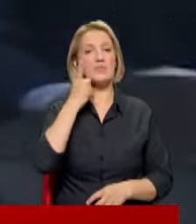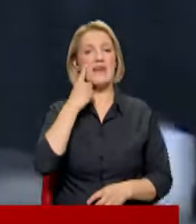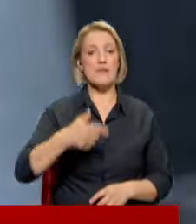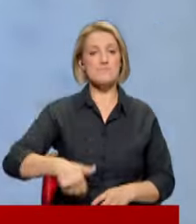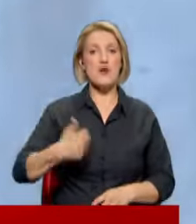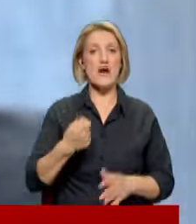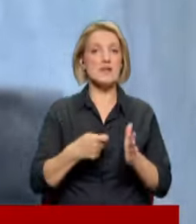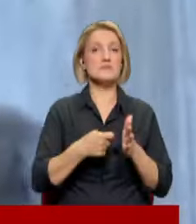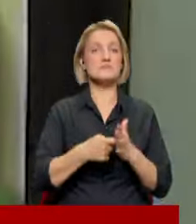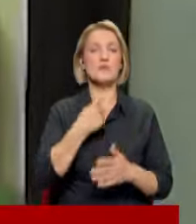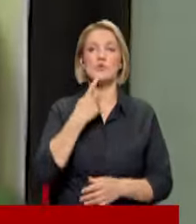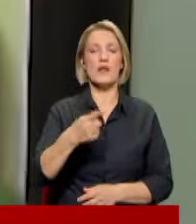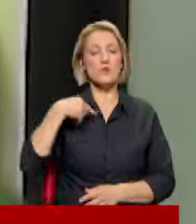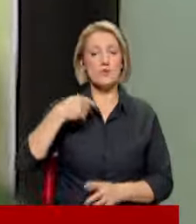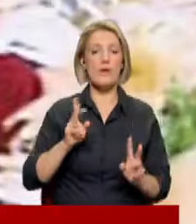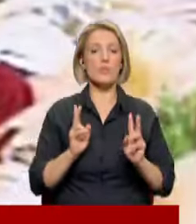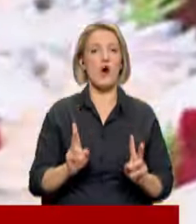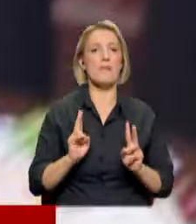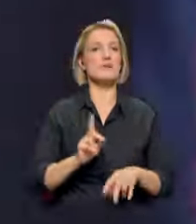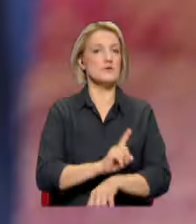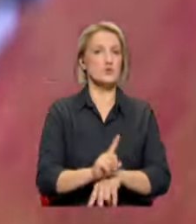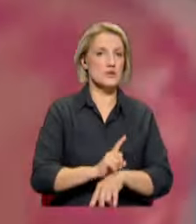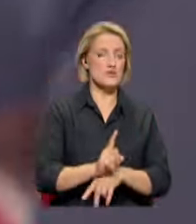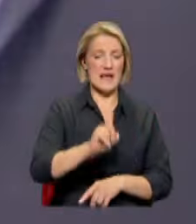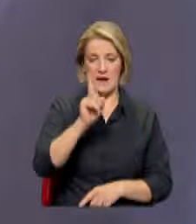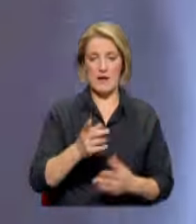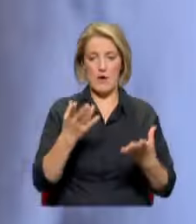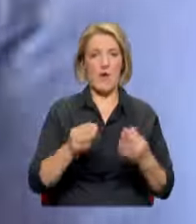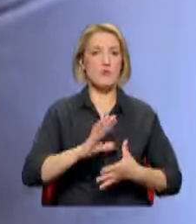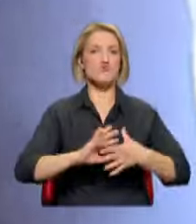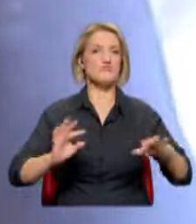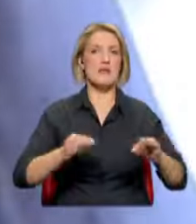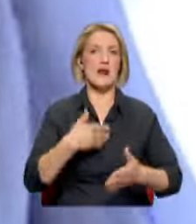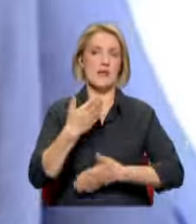Başkanı'nın adını andı. Suriye ile normalleşme süreci de ilk olarak sözlere yansıdı.